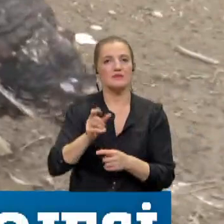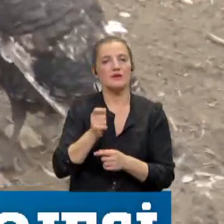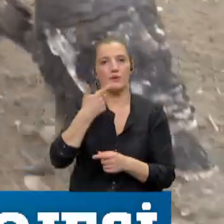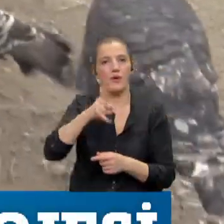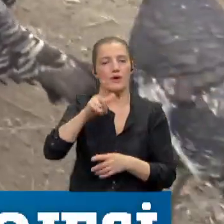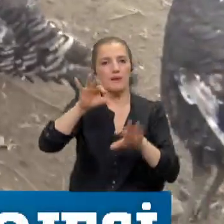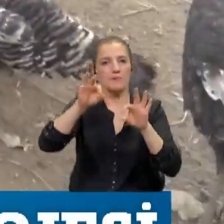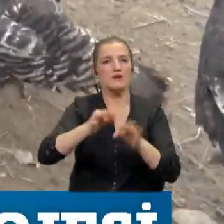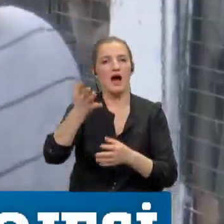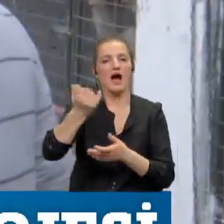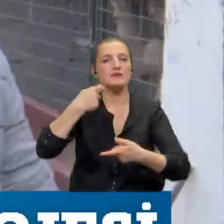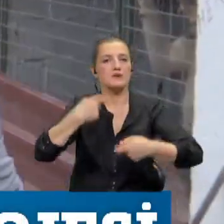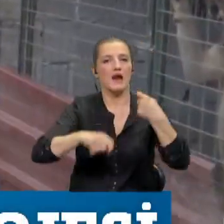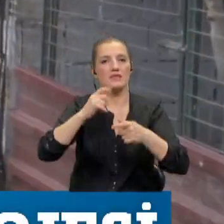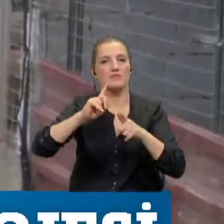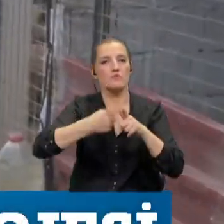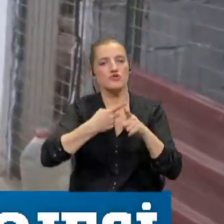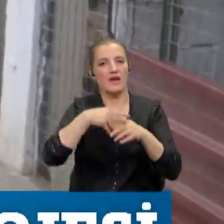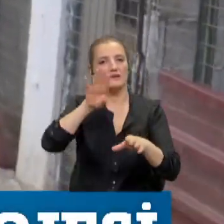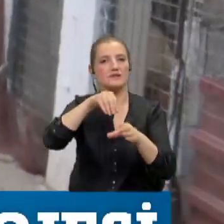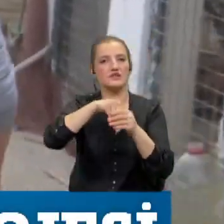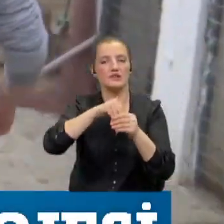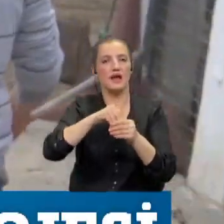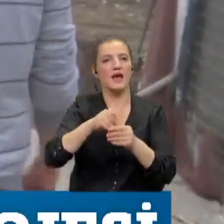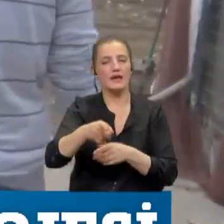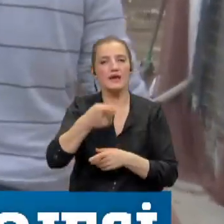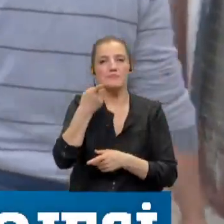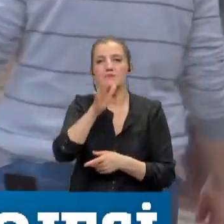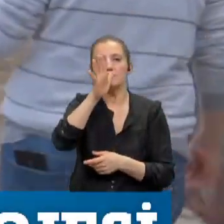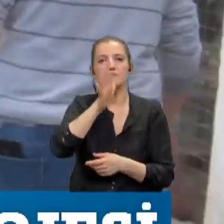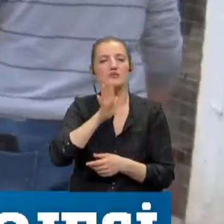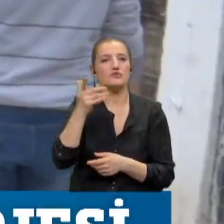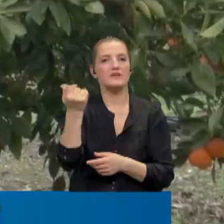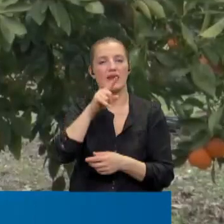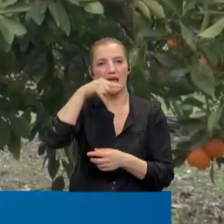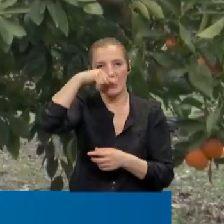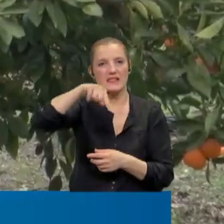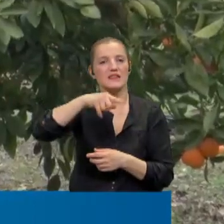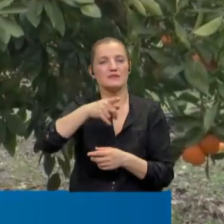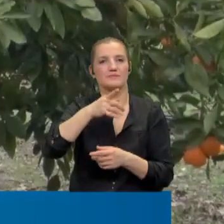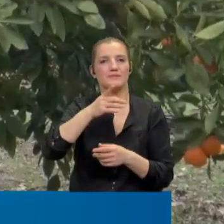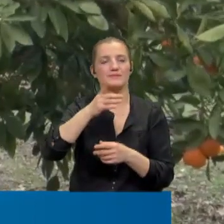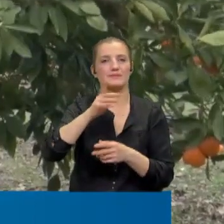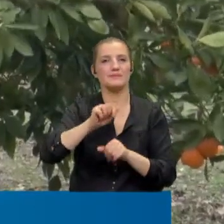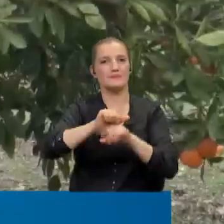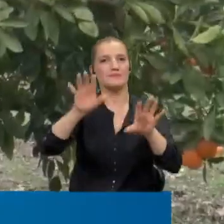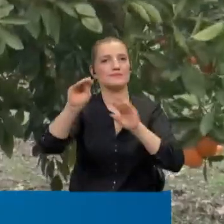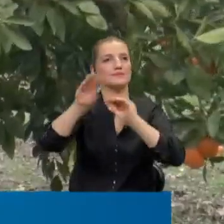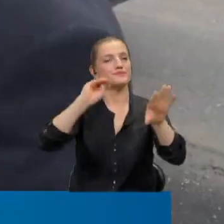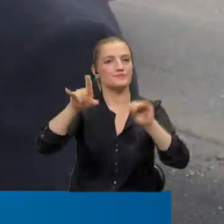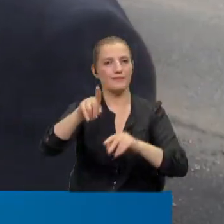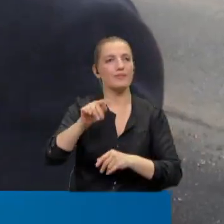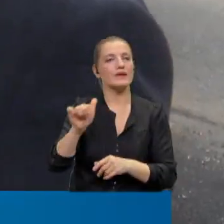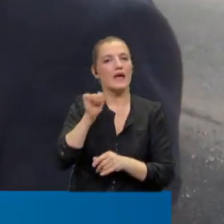köylerinde başlatılan alım garantili proje kapsamında üreticilere 1500 cindy's atıldık memnunuz tekrar geriye